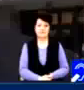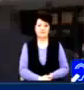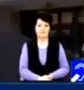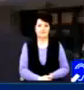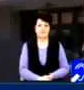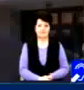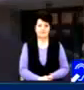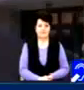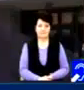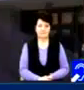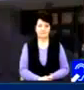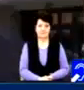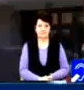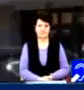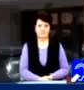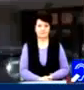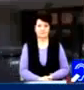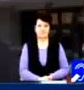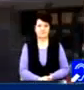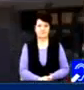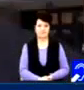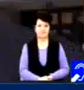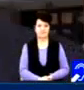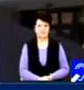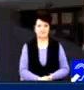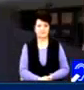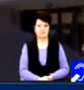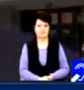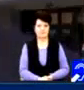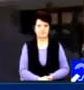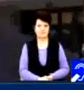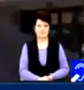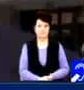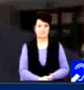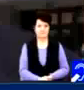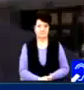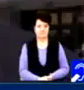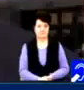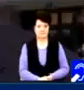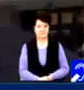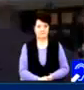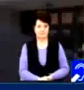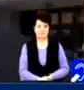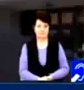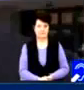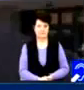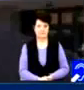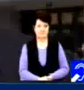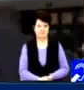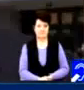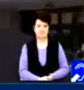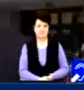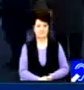domanda perch i Poveri tono a consumare di e l'italia ha un deficit di consumo quindi sicur una misura che haolo Alla domanda il Punto capire quanto